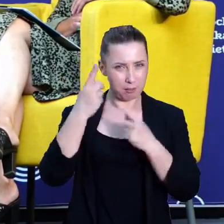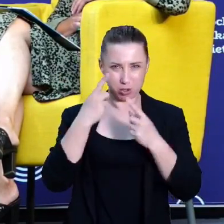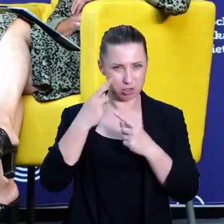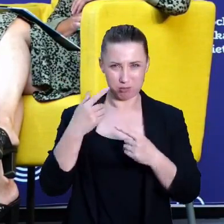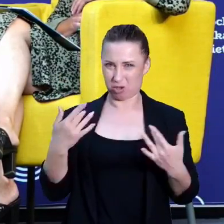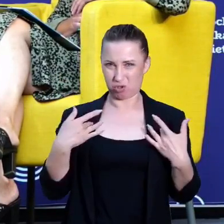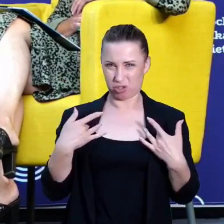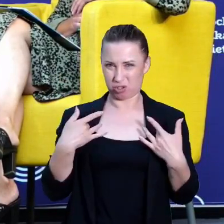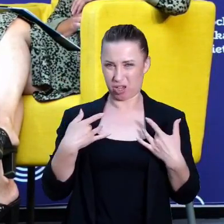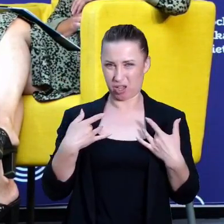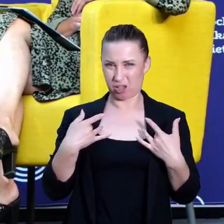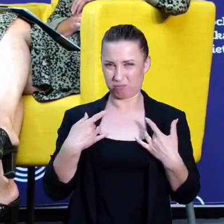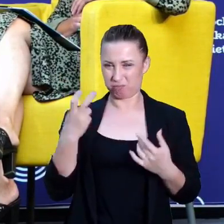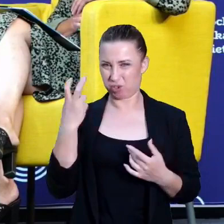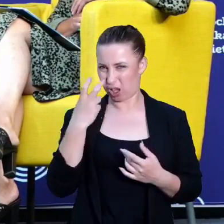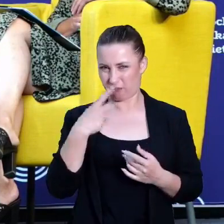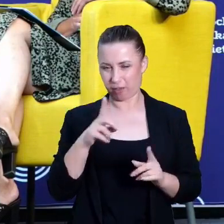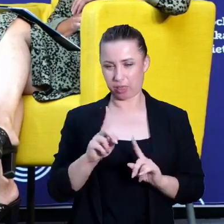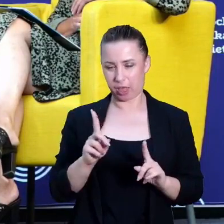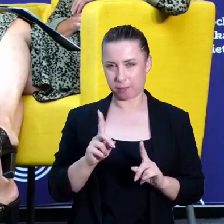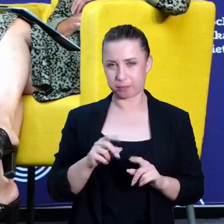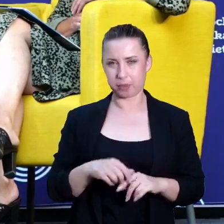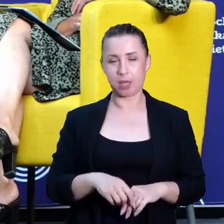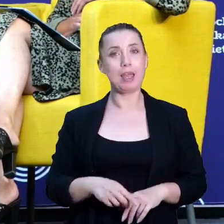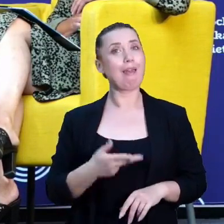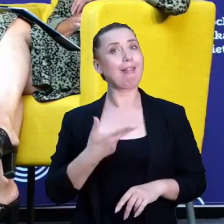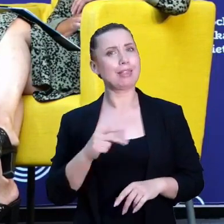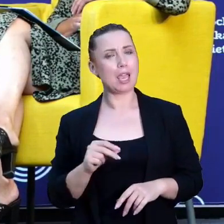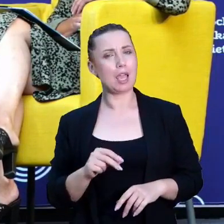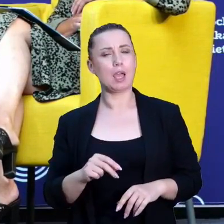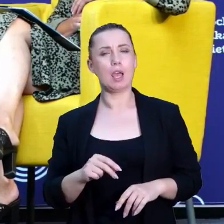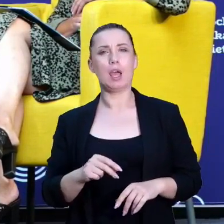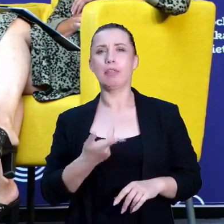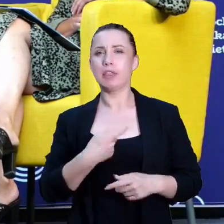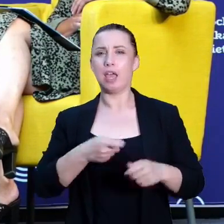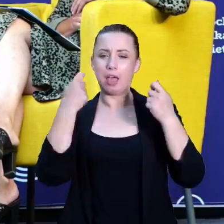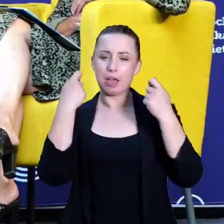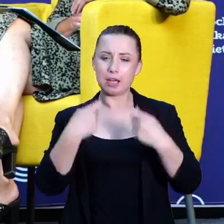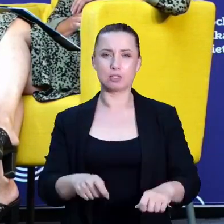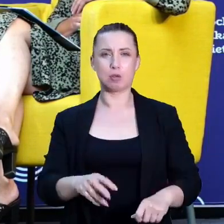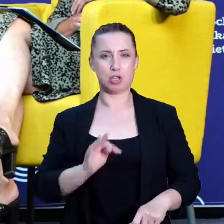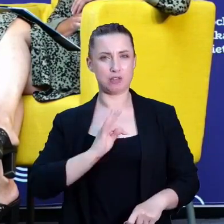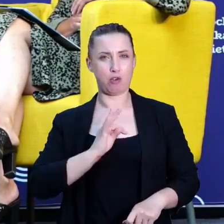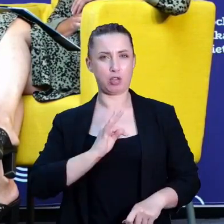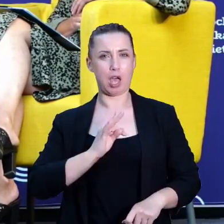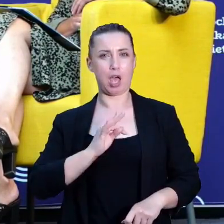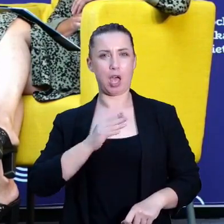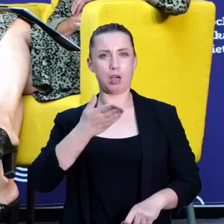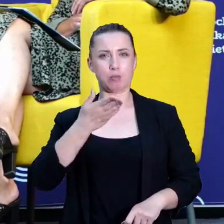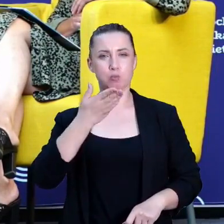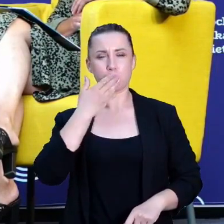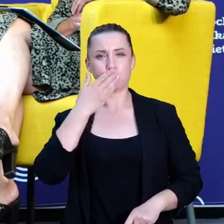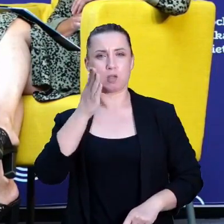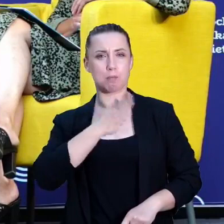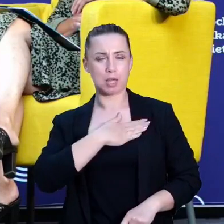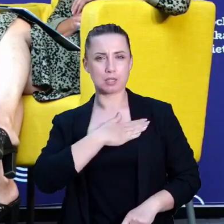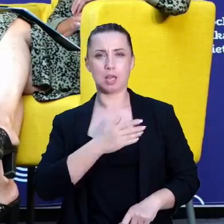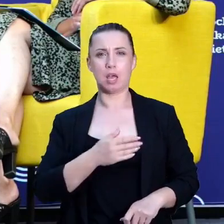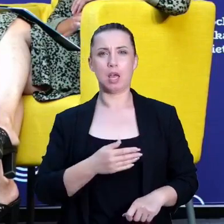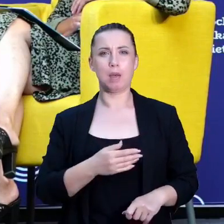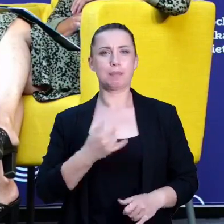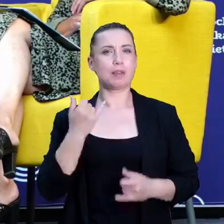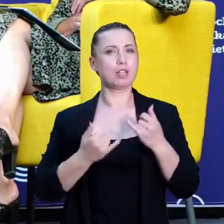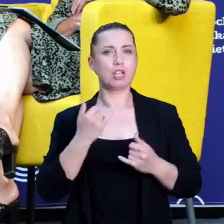nie rezygnować ze swoich pasji. To jest truizm, ale tak ważna sprawa w życiu, że jeżeli mamy jakąś pasję, na przykład, jeżeli nawet nie